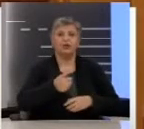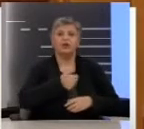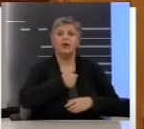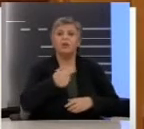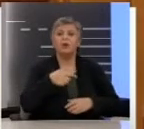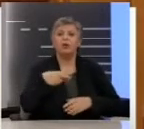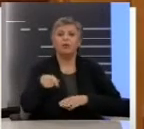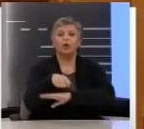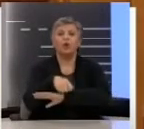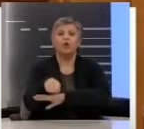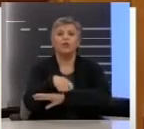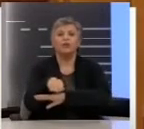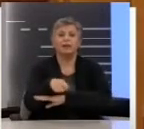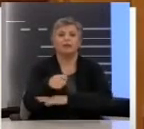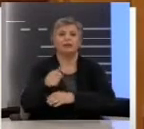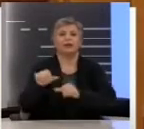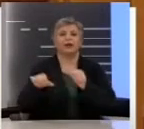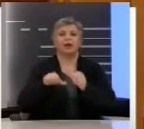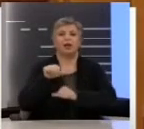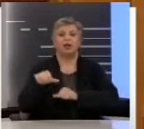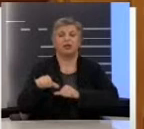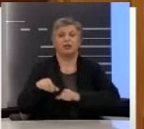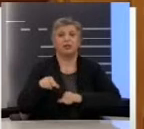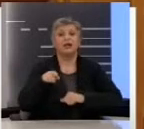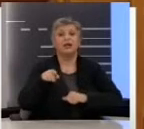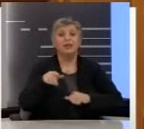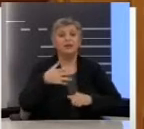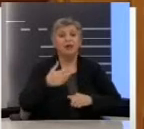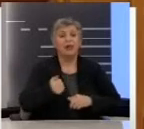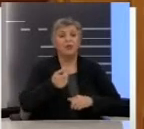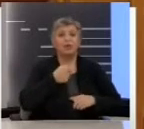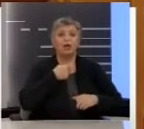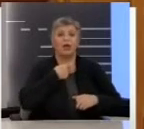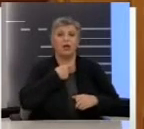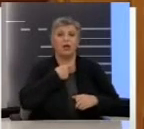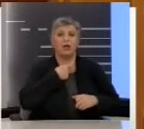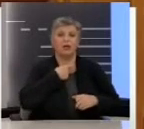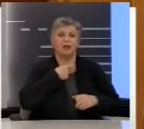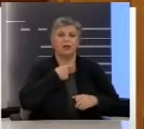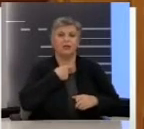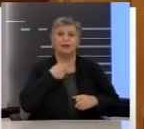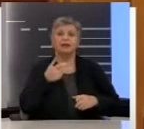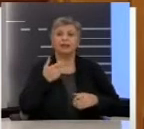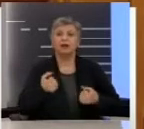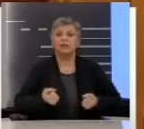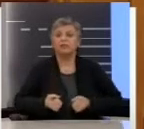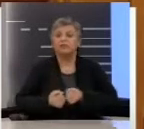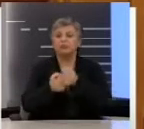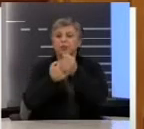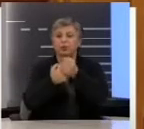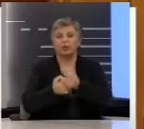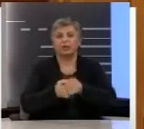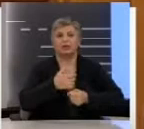νομικής αλλαγής φύλου, έχουν και ανάγκες, θα το έλεγα με μια ευρύτερη έννοια, ψυχοκοινωνικής